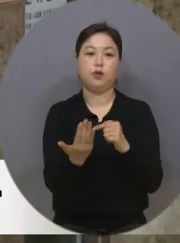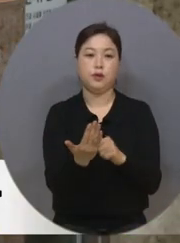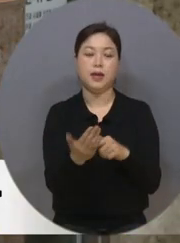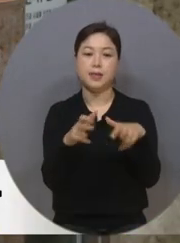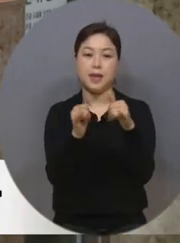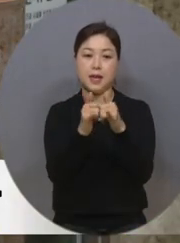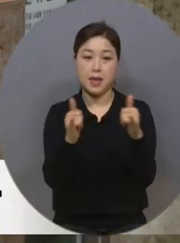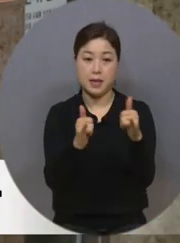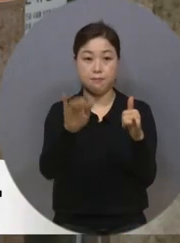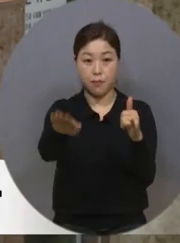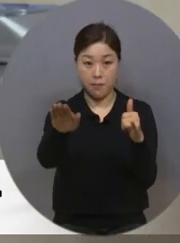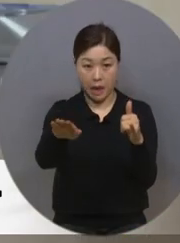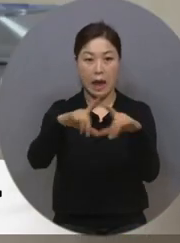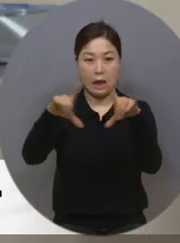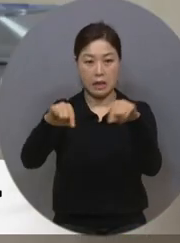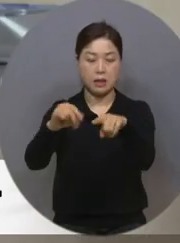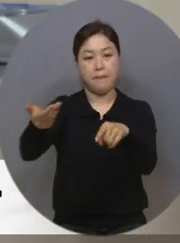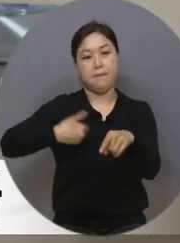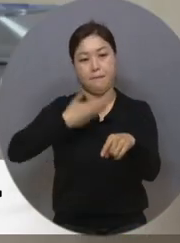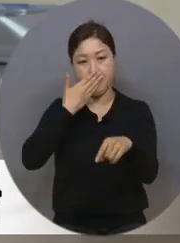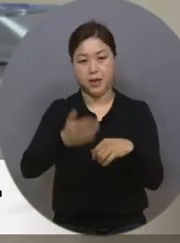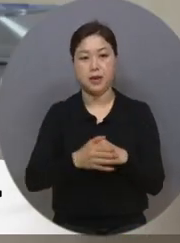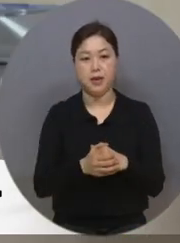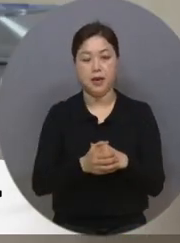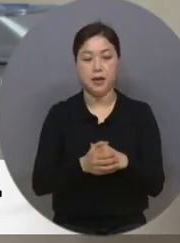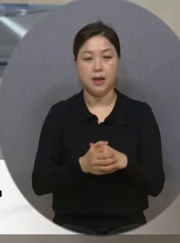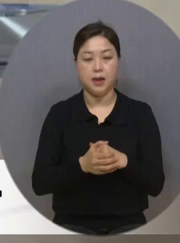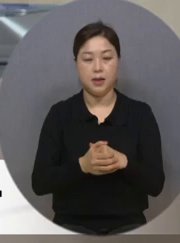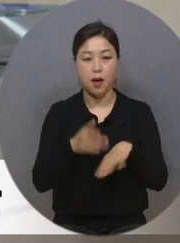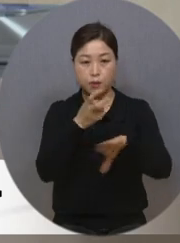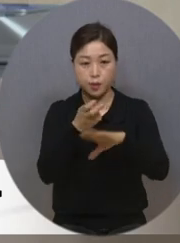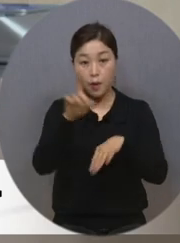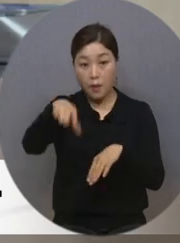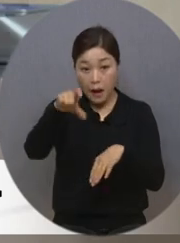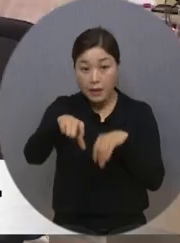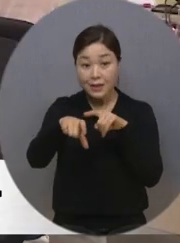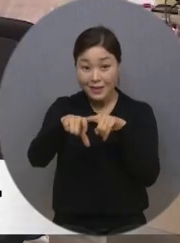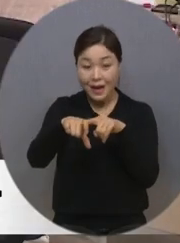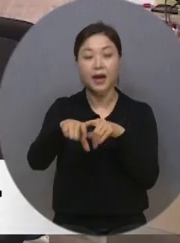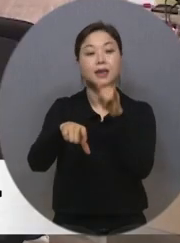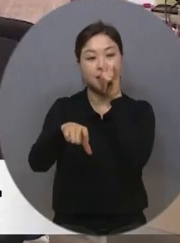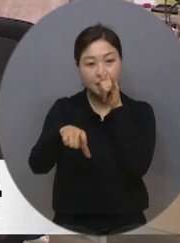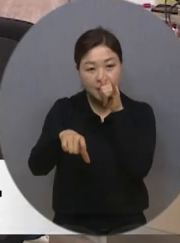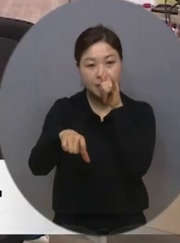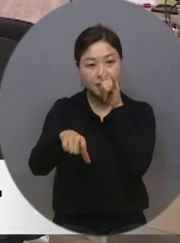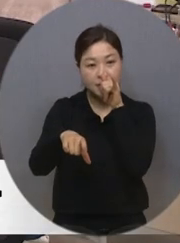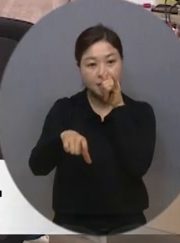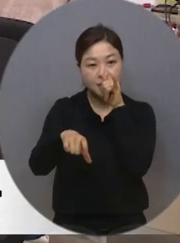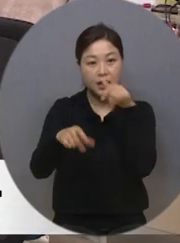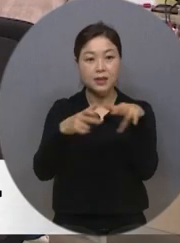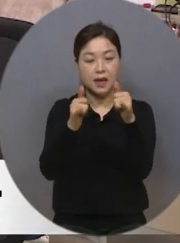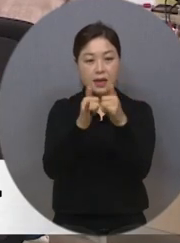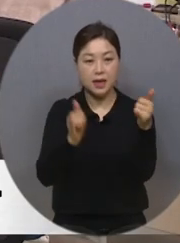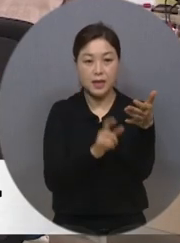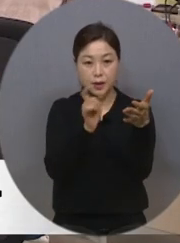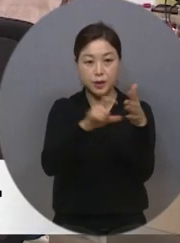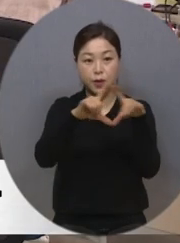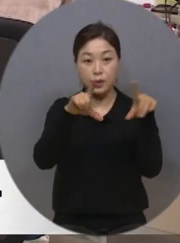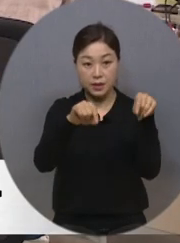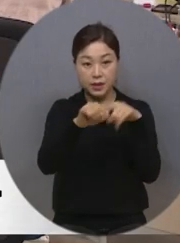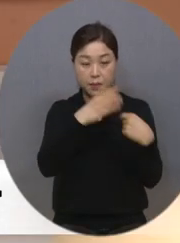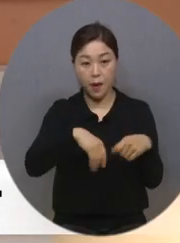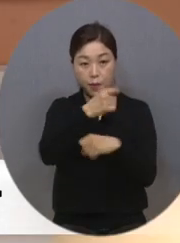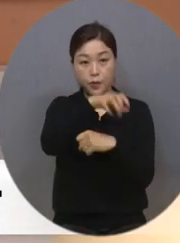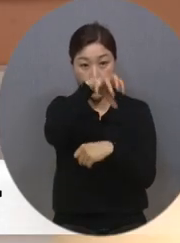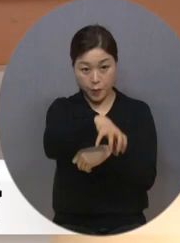있습니다. 전국에서 이용 가능한 교통카드 기능이 있는 장애인 등록증은 가까운 읍면동 주민센터에서 신청할 수